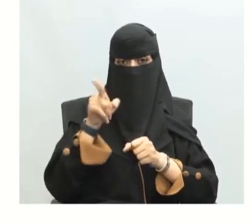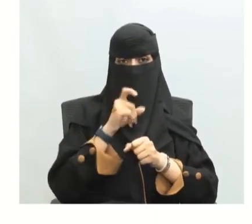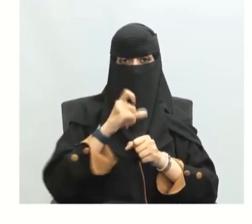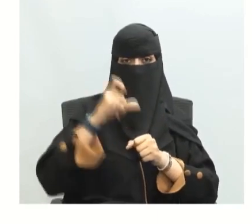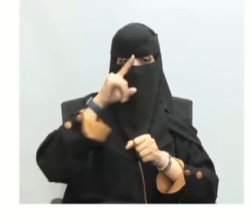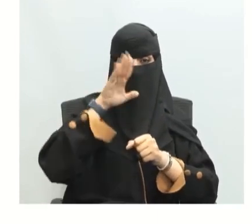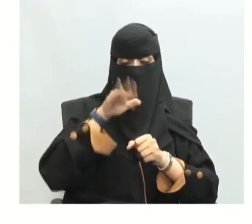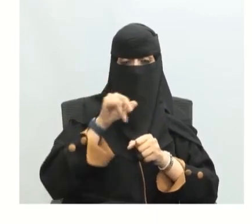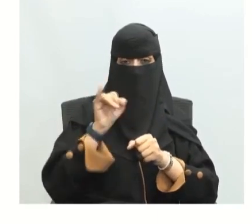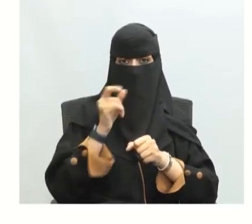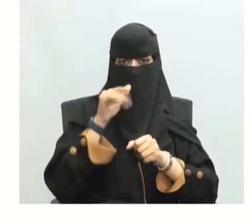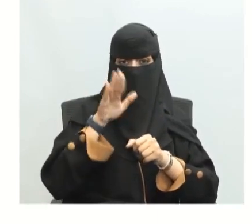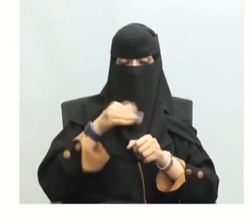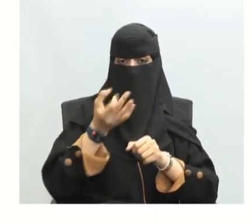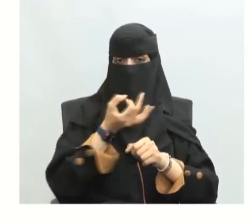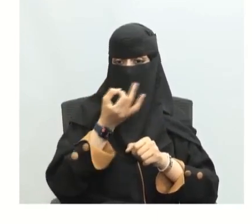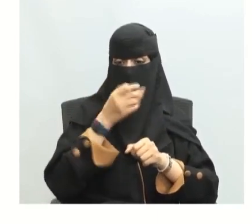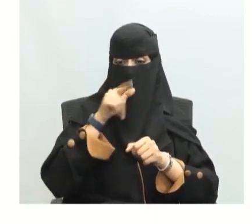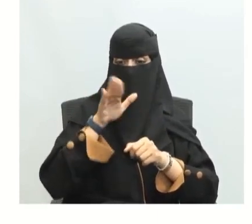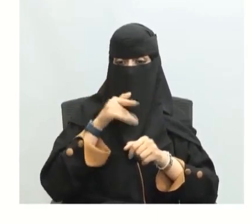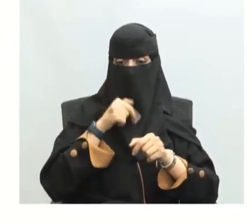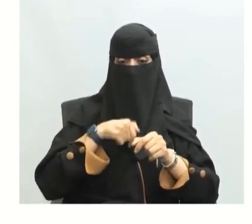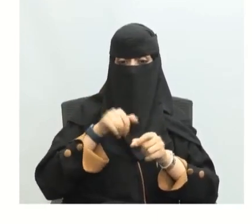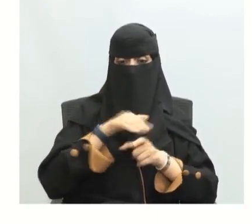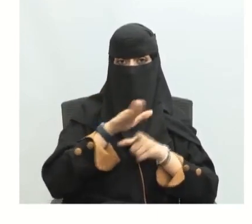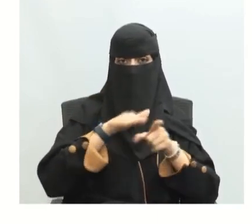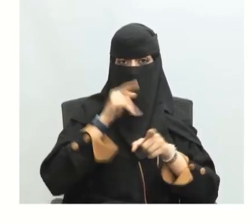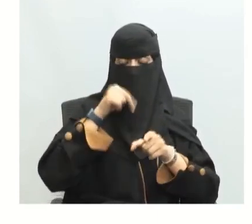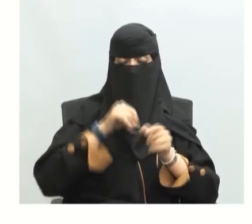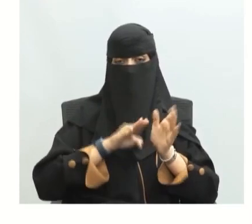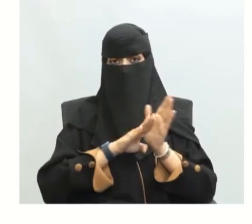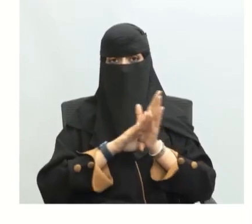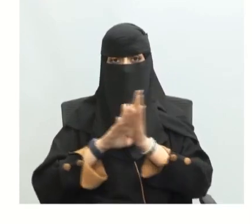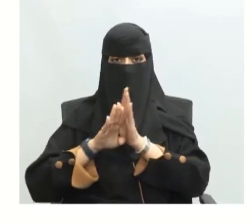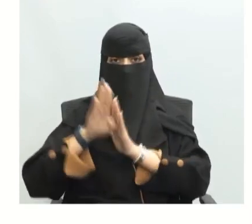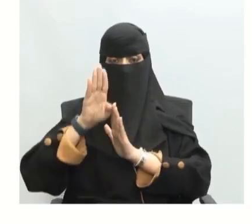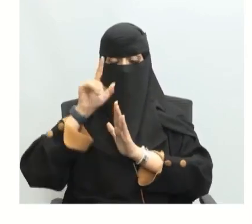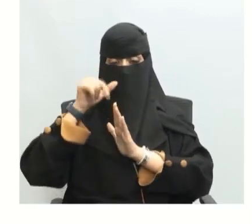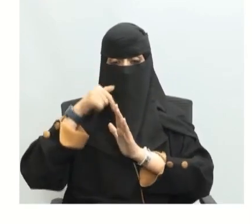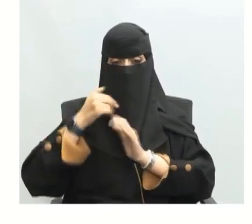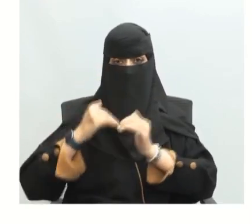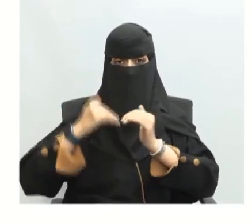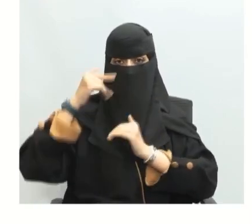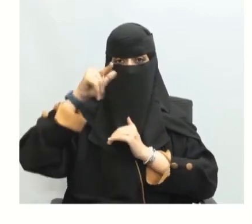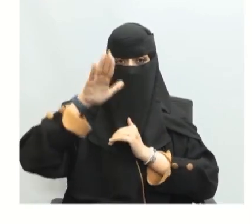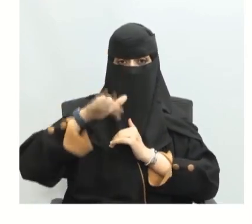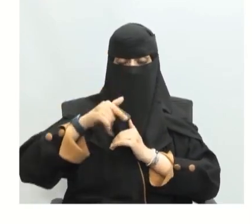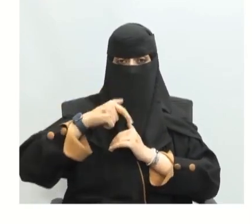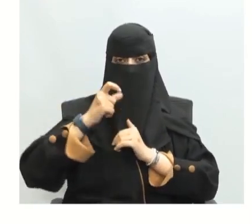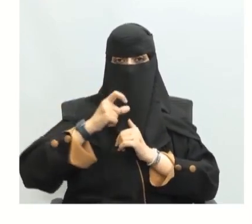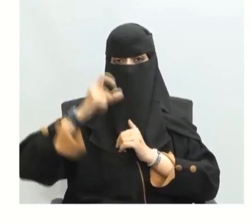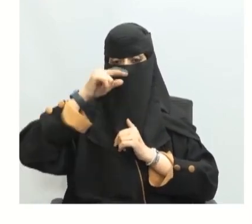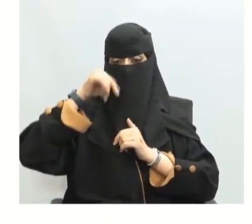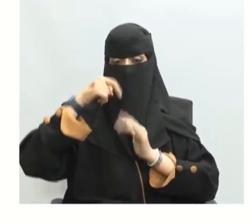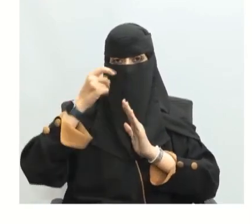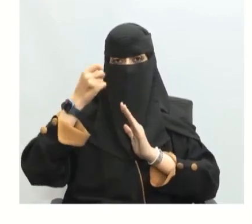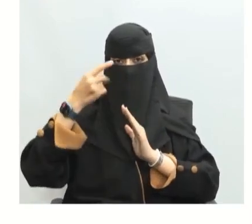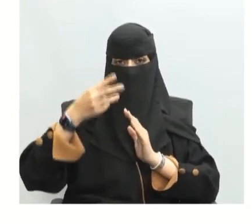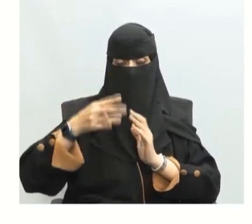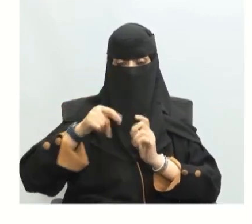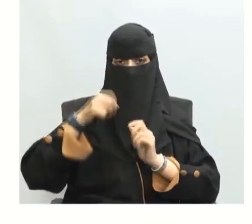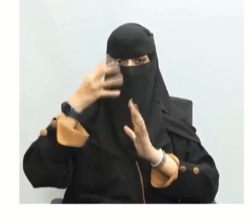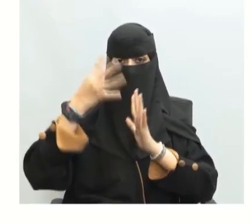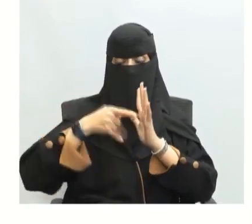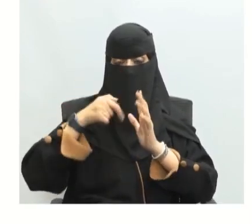فمن خلال الحوار الوطني نحن نعزز هذه القيم الاسلاميه والمبادئ الشرعيه التي